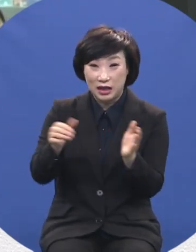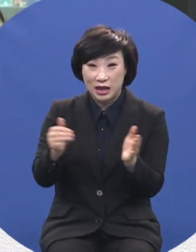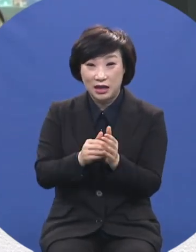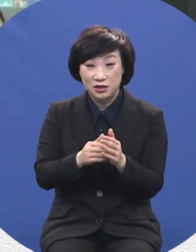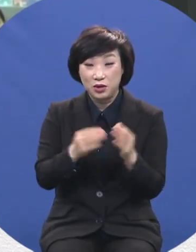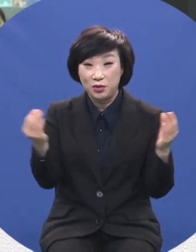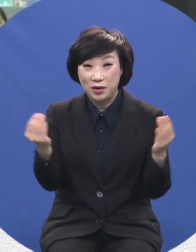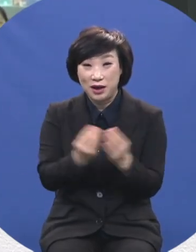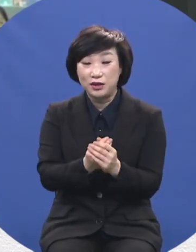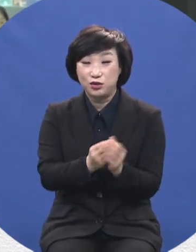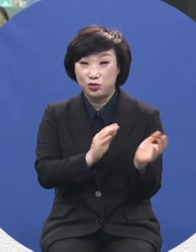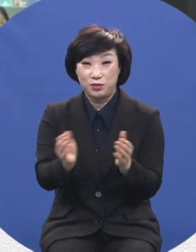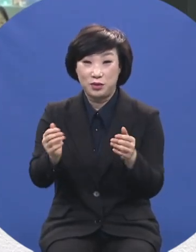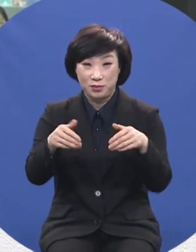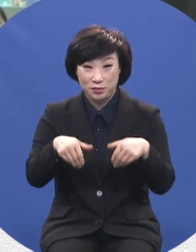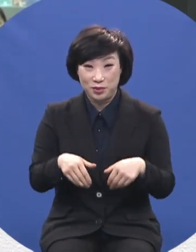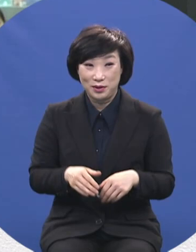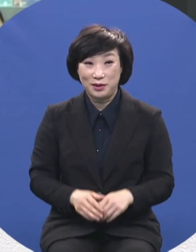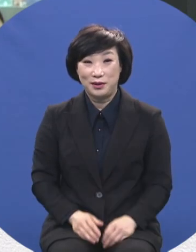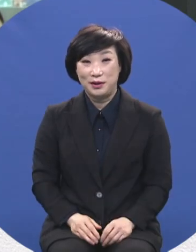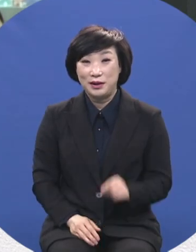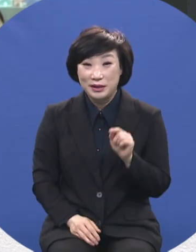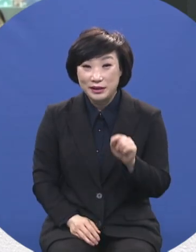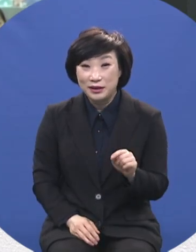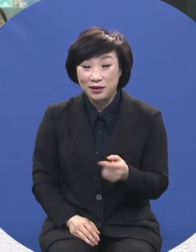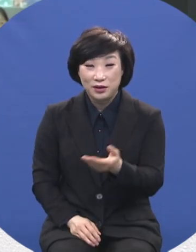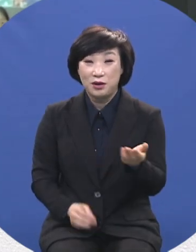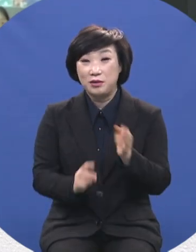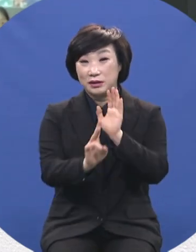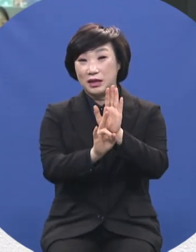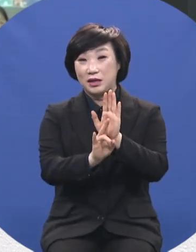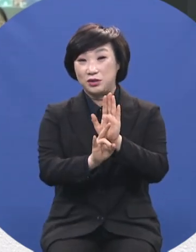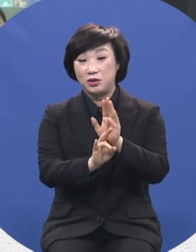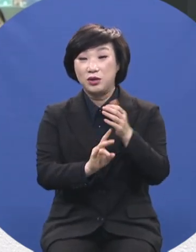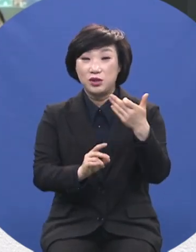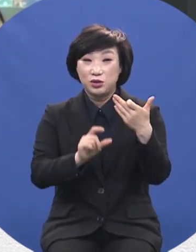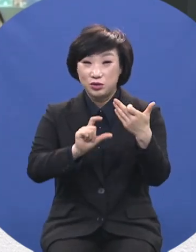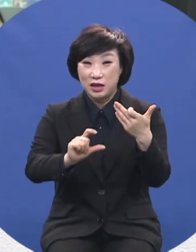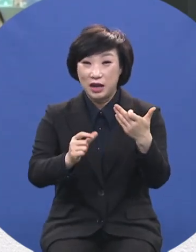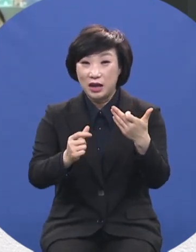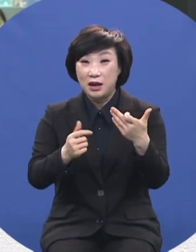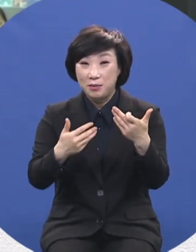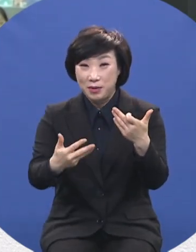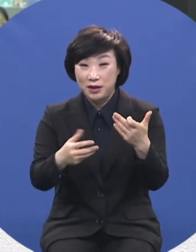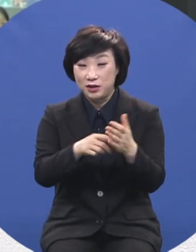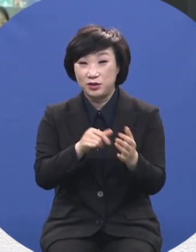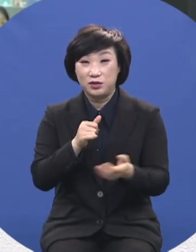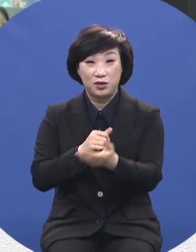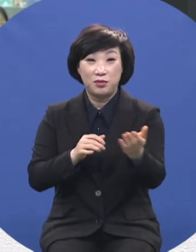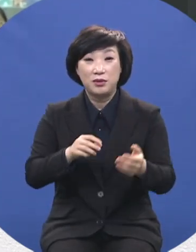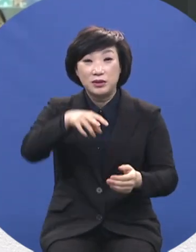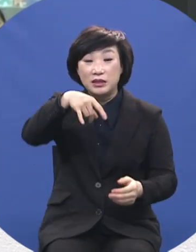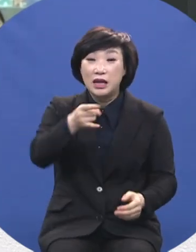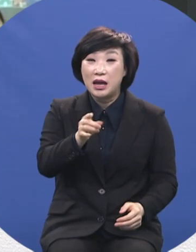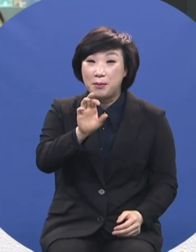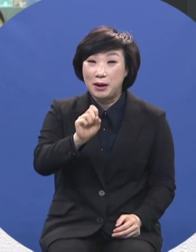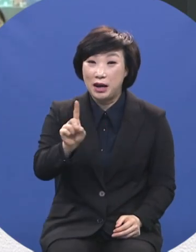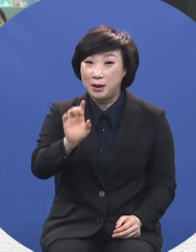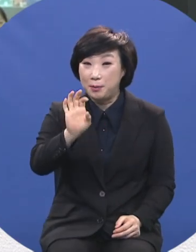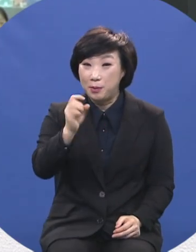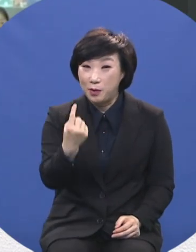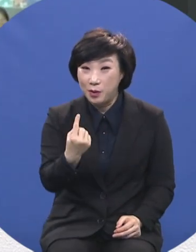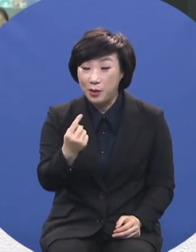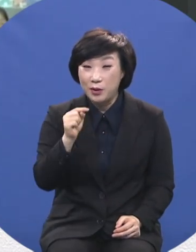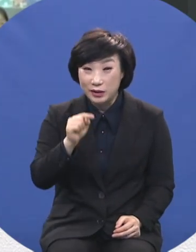완전히 만들어야 됩니다. 그걸 요한계시록 19장 8절에 말하기를 세마포는 성도의